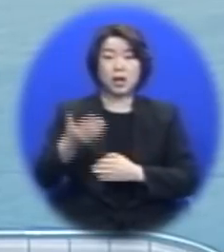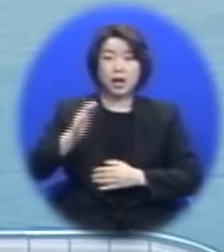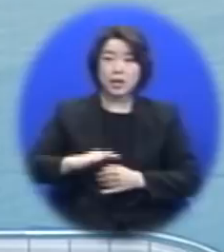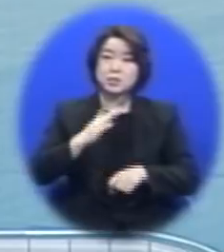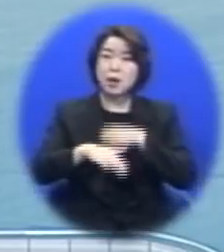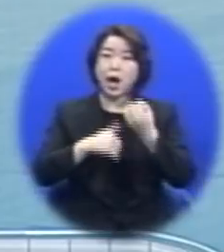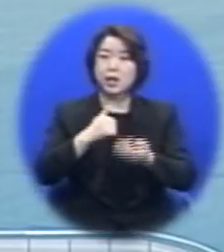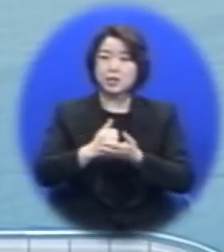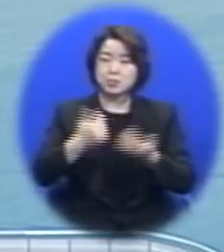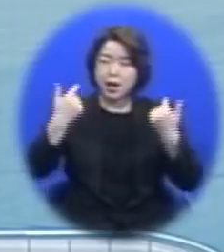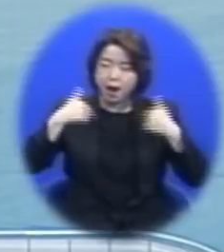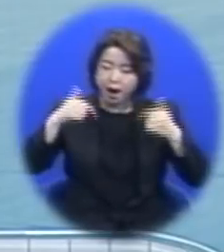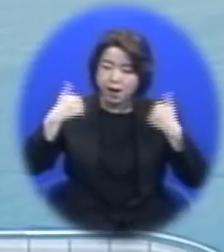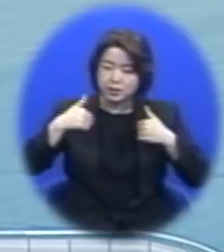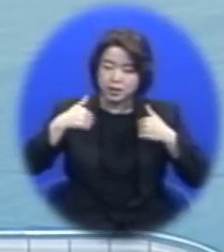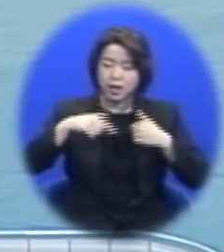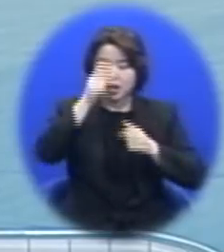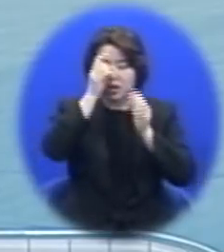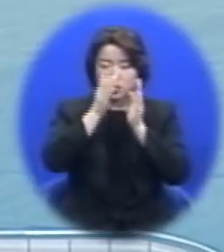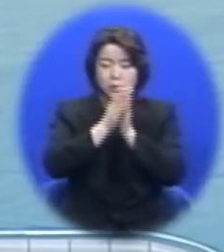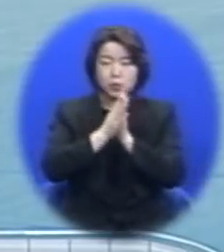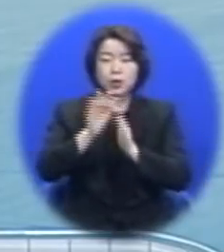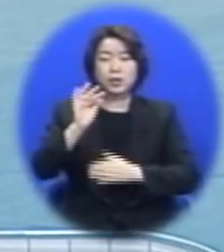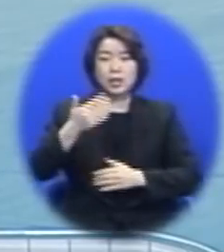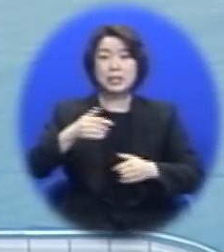항상 기도해야 될 이유를 가르쳐 주셨어요.